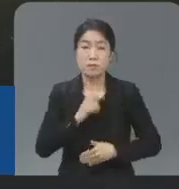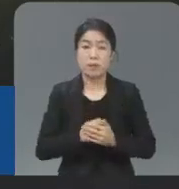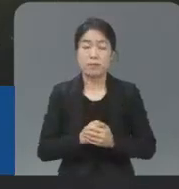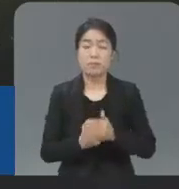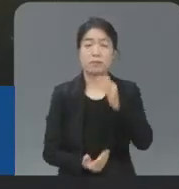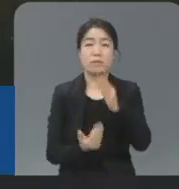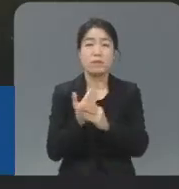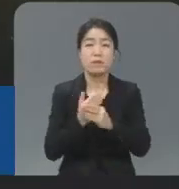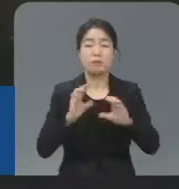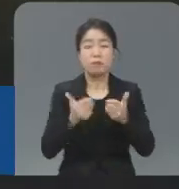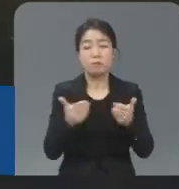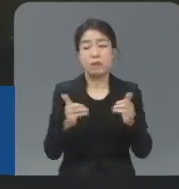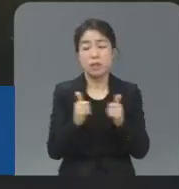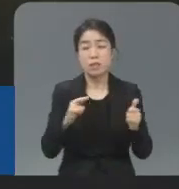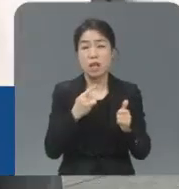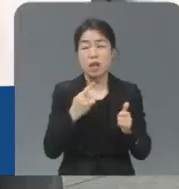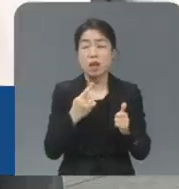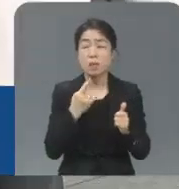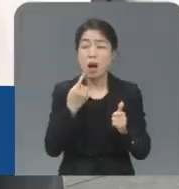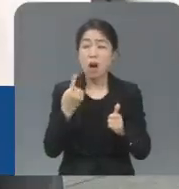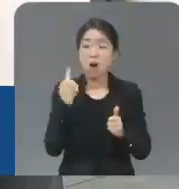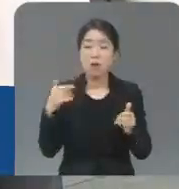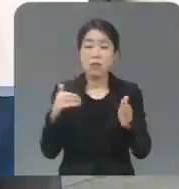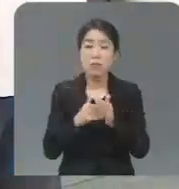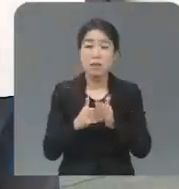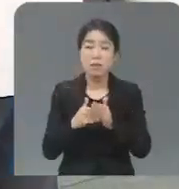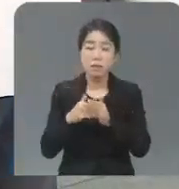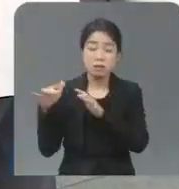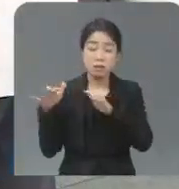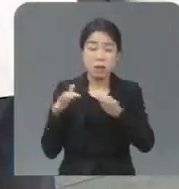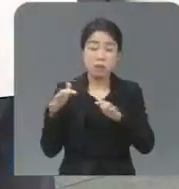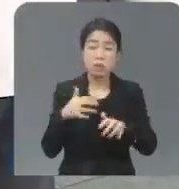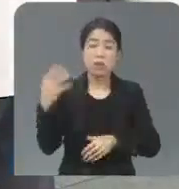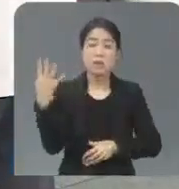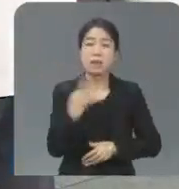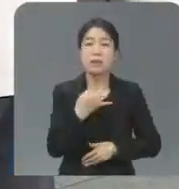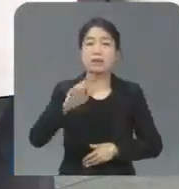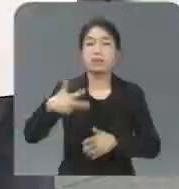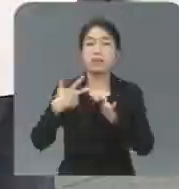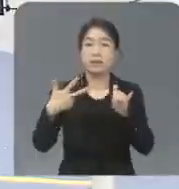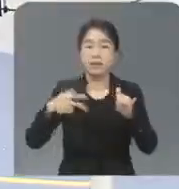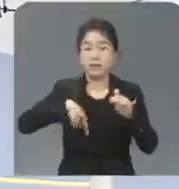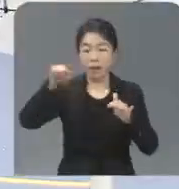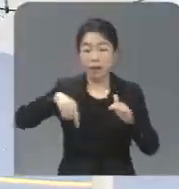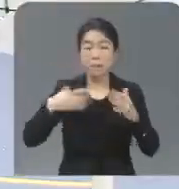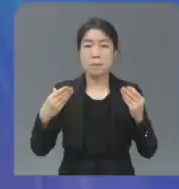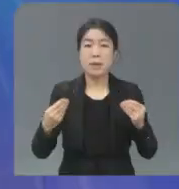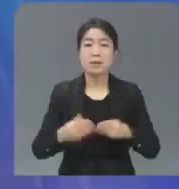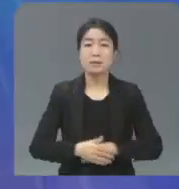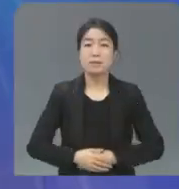사고 희생자 분향소는 어제까지 추모객 4,700여 명이 다녀왔습니다.